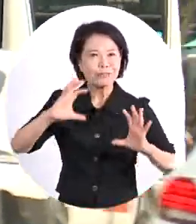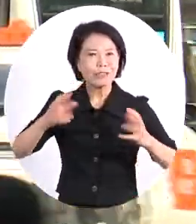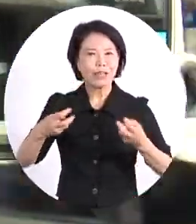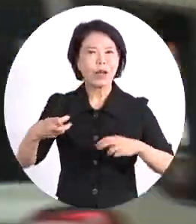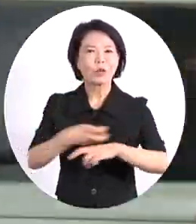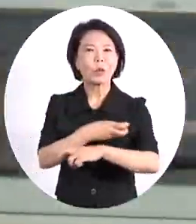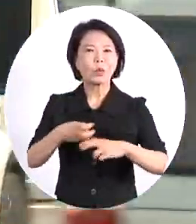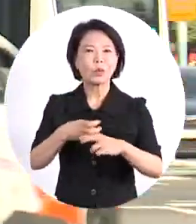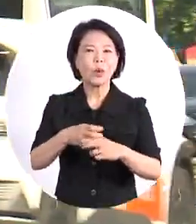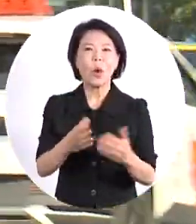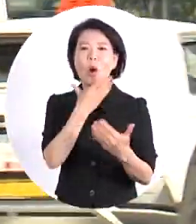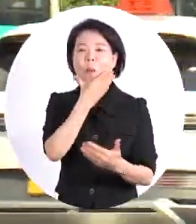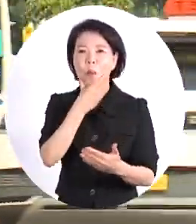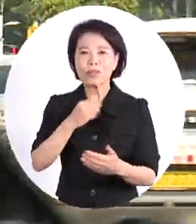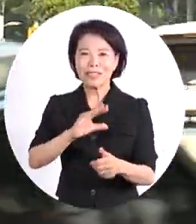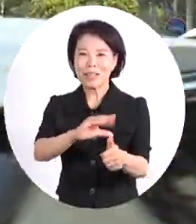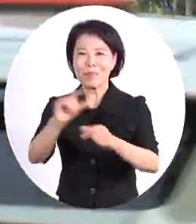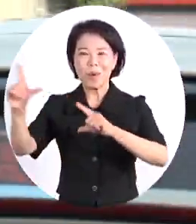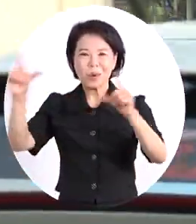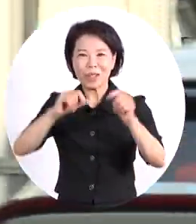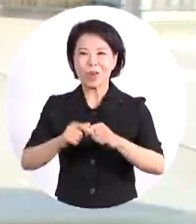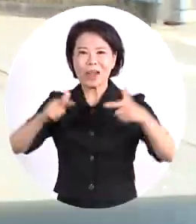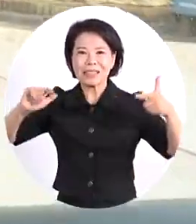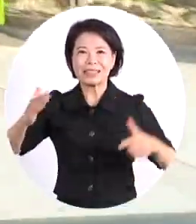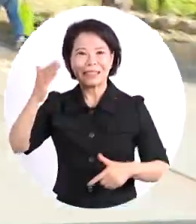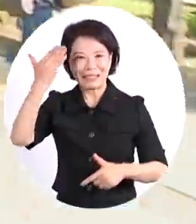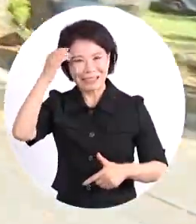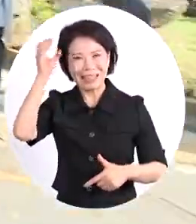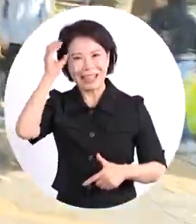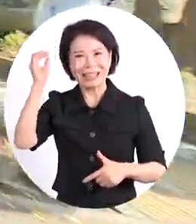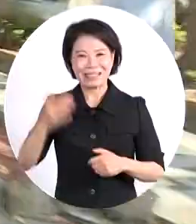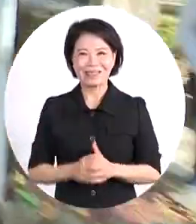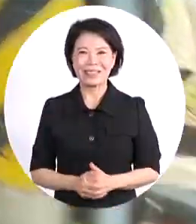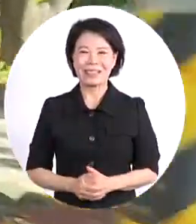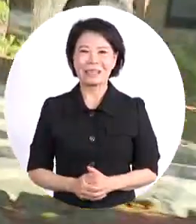대한민국 교통복지 모델로 확산되기를 기대하고 있습니다.